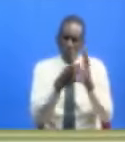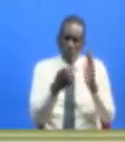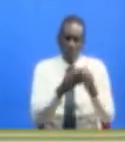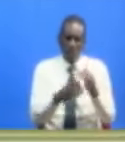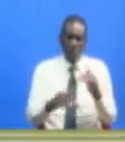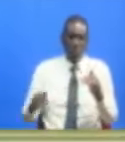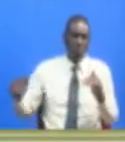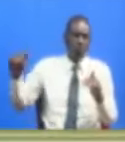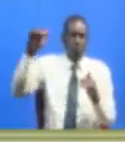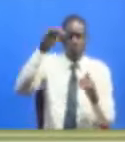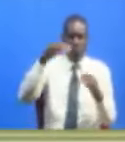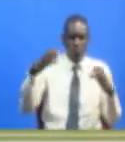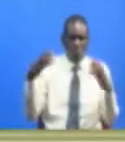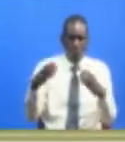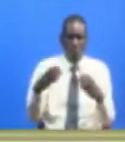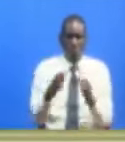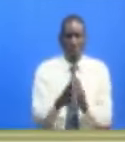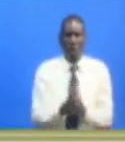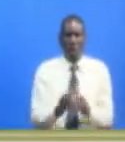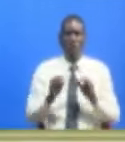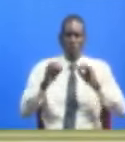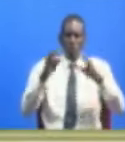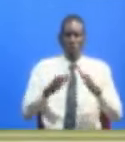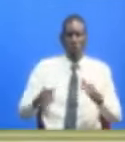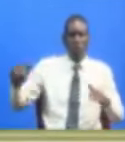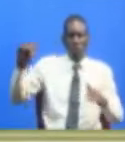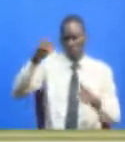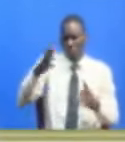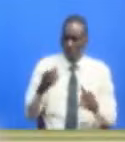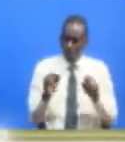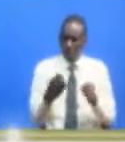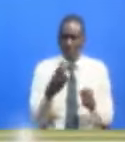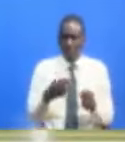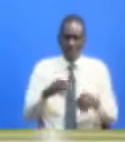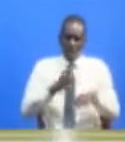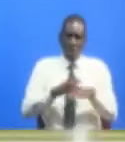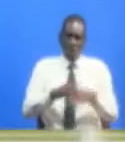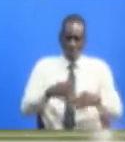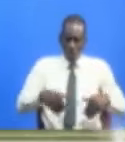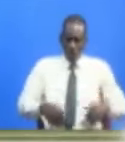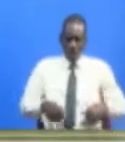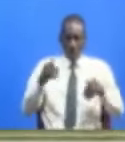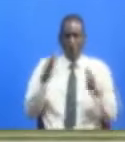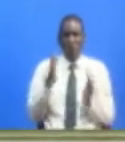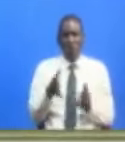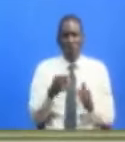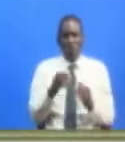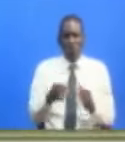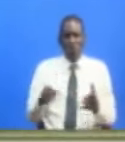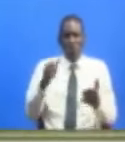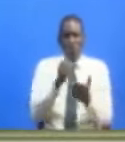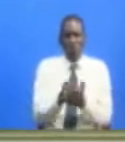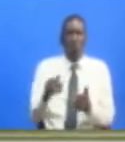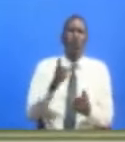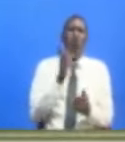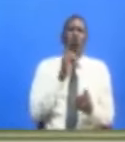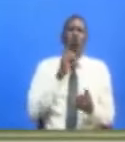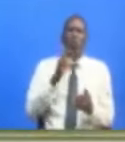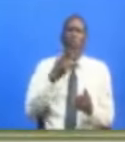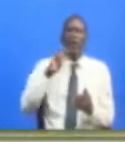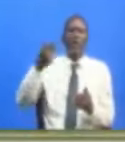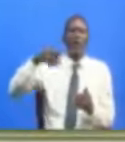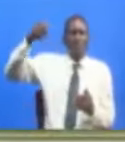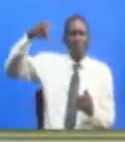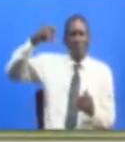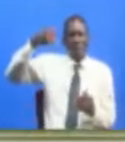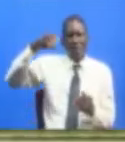again najua coach wa senior pia atakuwa hapa, anaweza ona kijana mzuri hapa akampeleka huko juu. Kesho ni zamu ya Harambee Stars